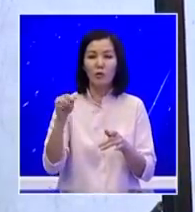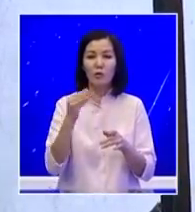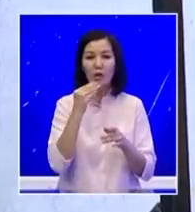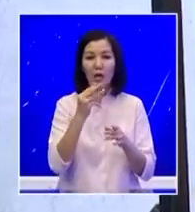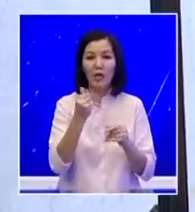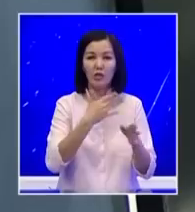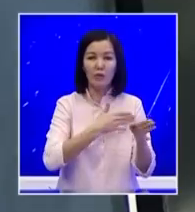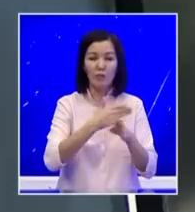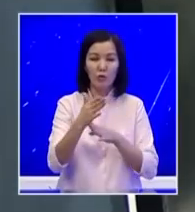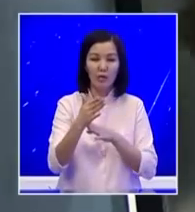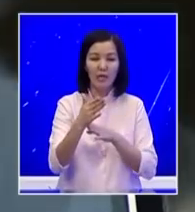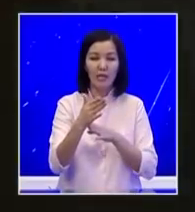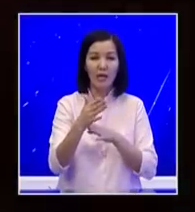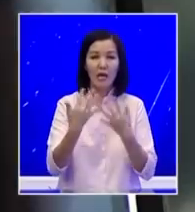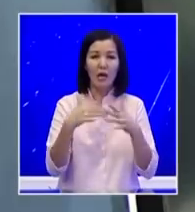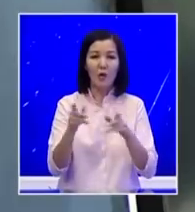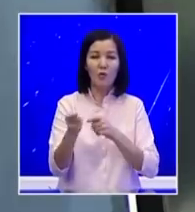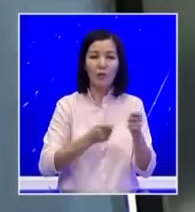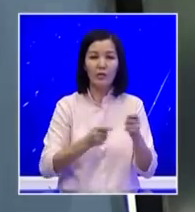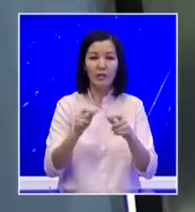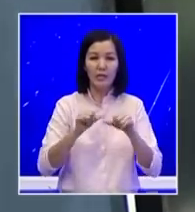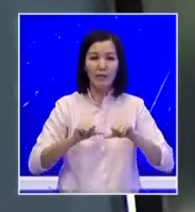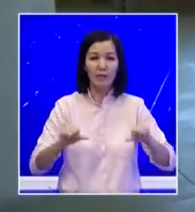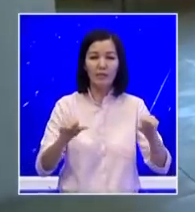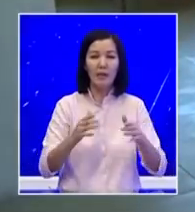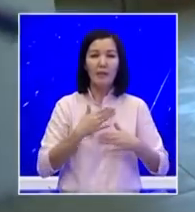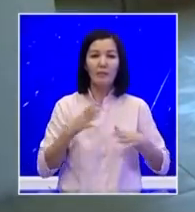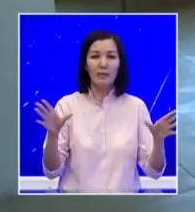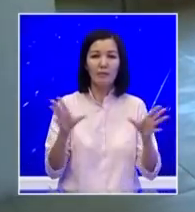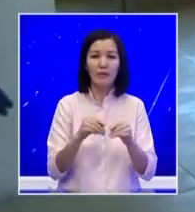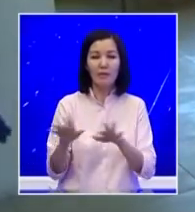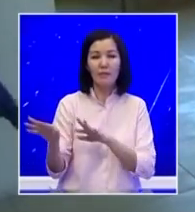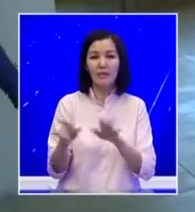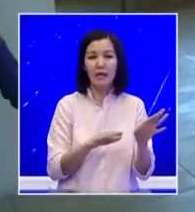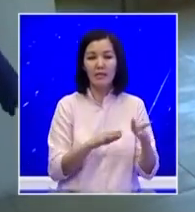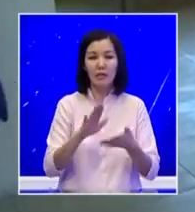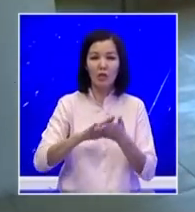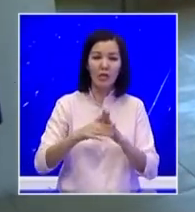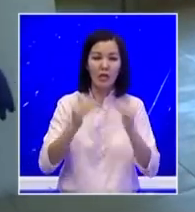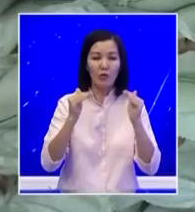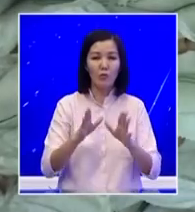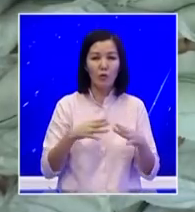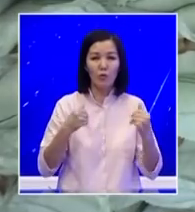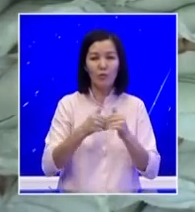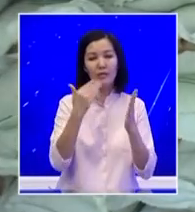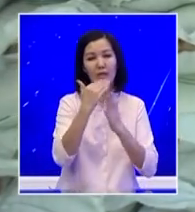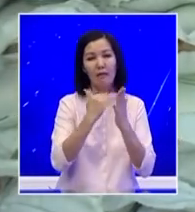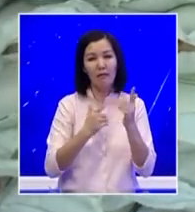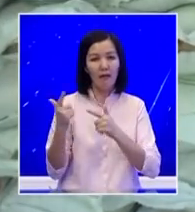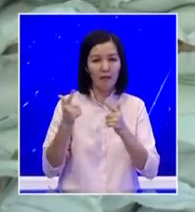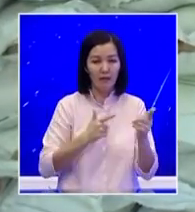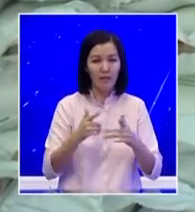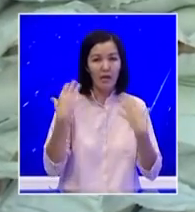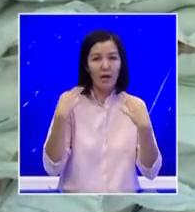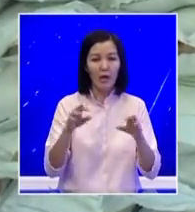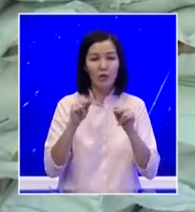қаражат жұмсапты. Ал ауыл басшылығы арнайы комиссия құрып, біз біргеміз акциясы аясында жағдайы төмен отбасылар тізімдепті. Бәрі